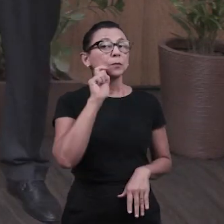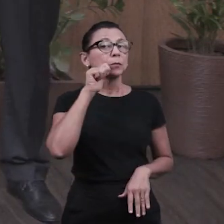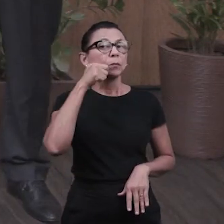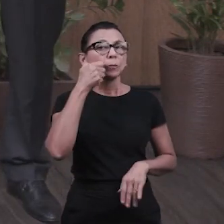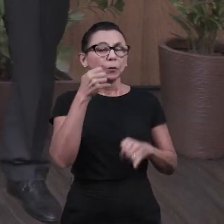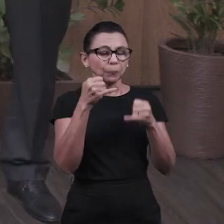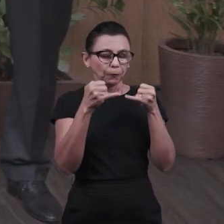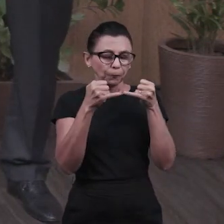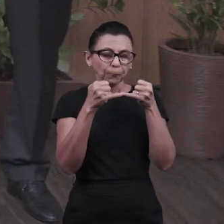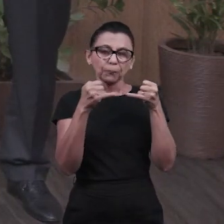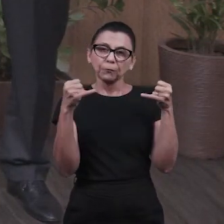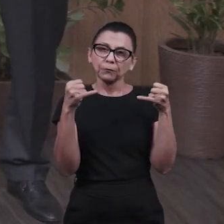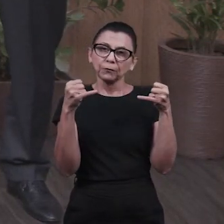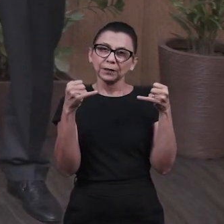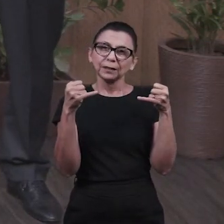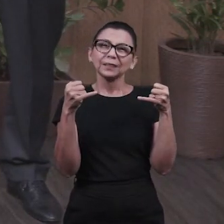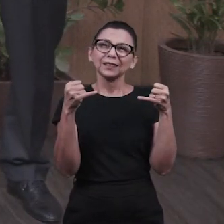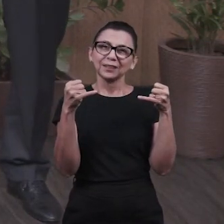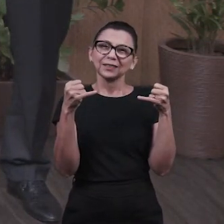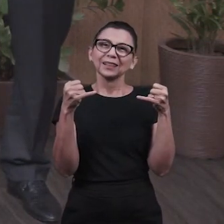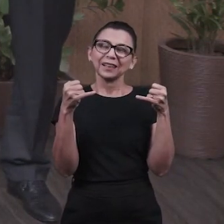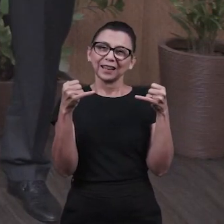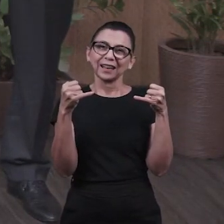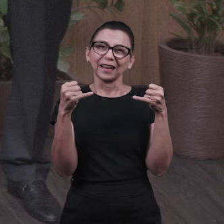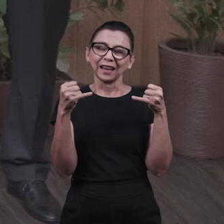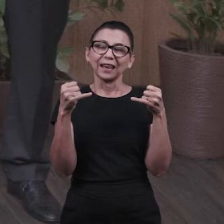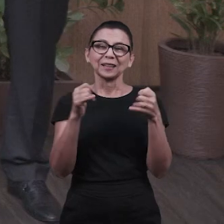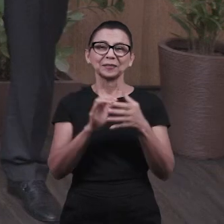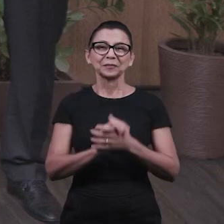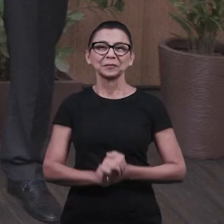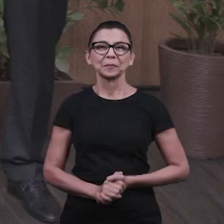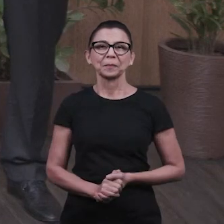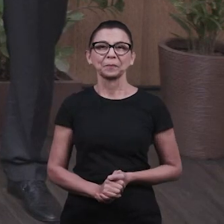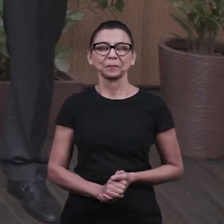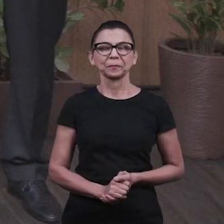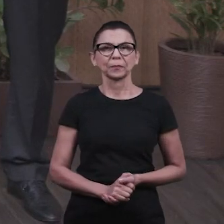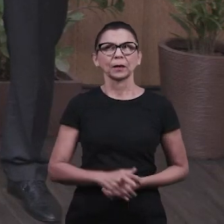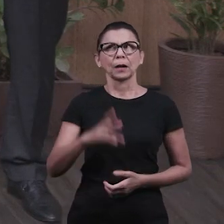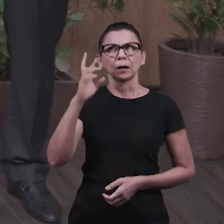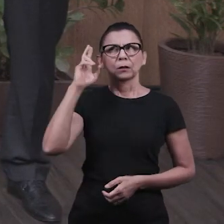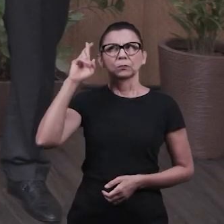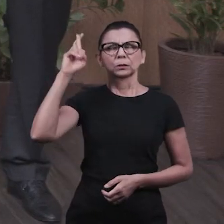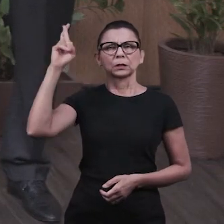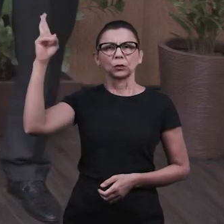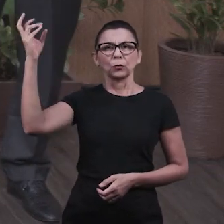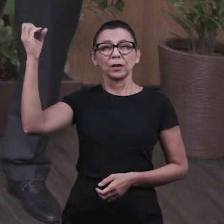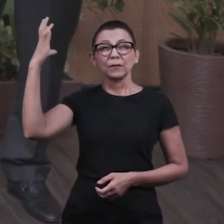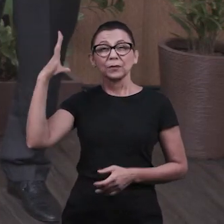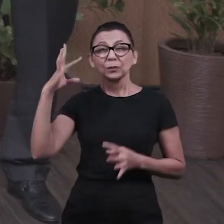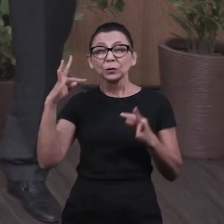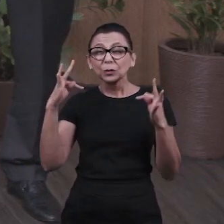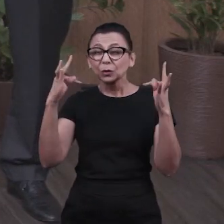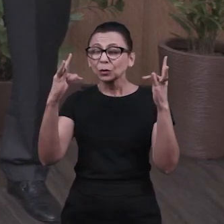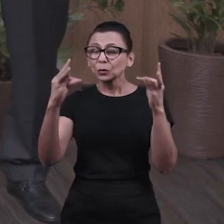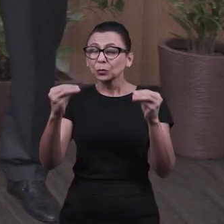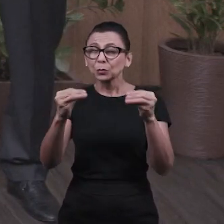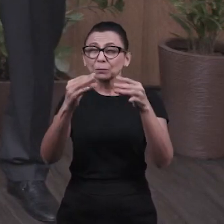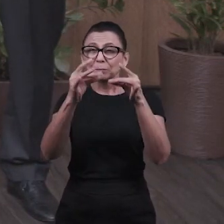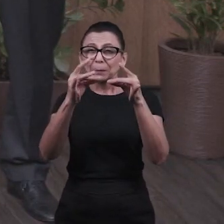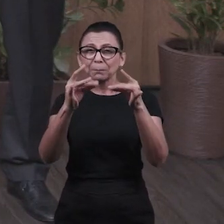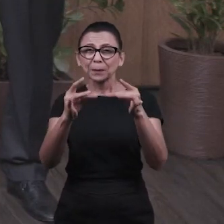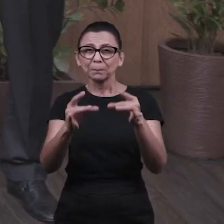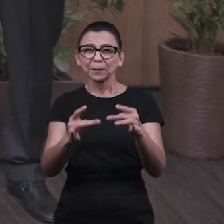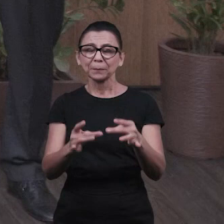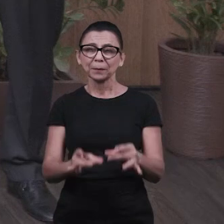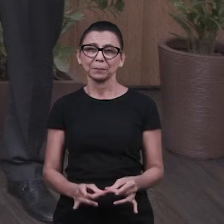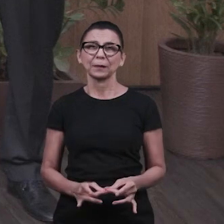Toute l'orientation de Dieu dans le passé pour la préparation de sortie du peuple, observez bien, ce n'est pas un